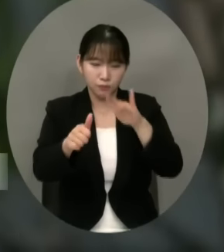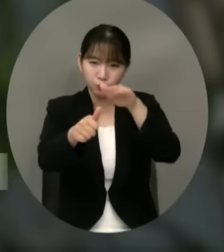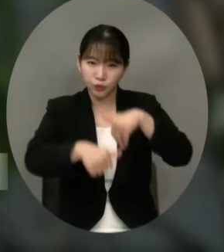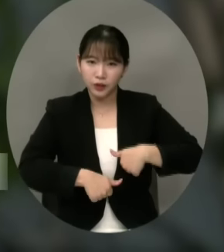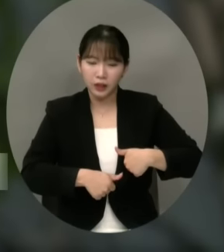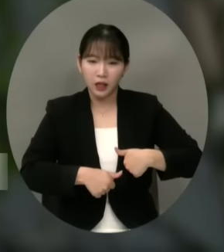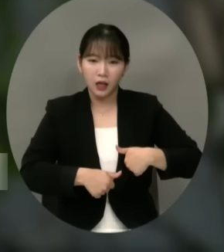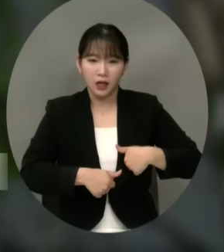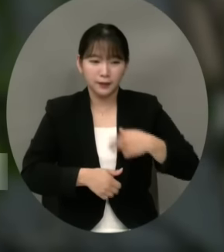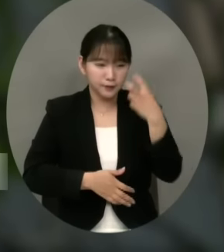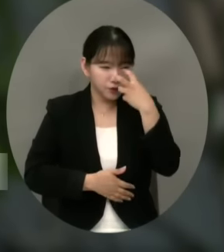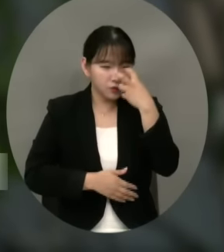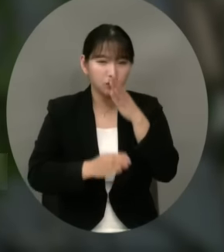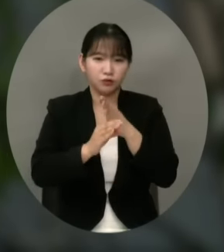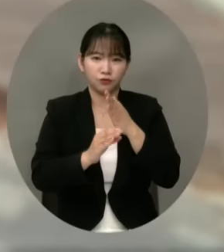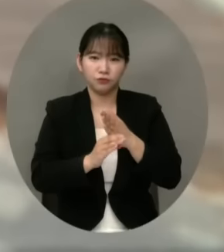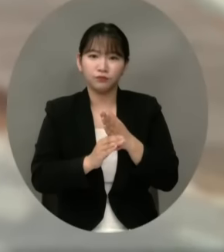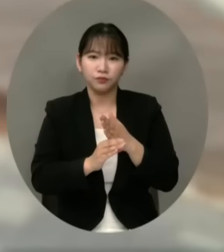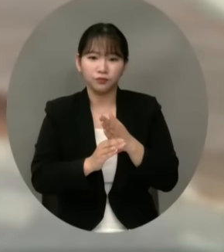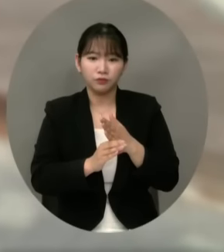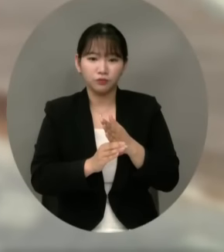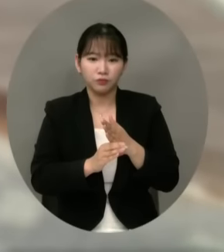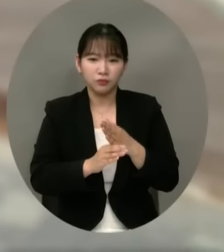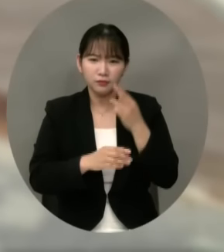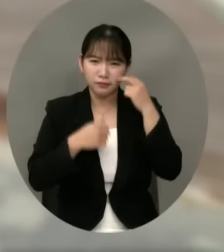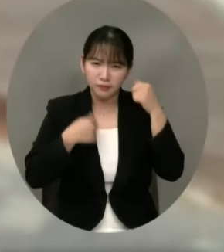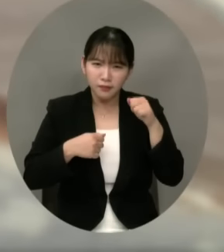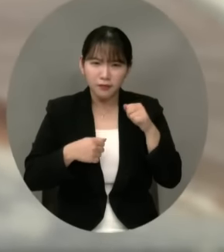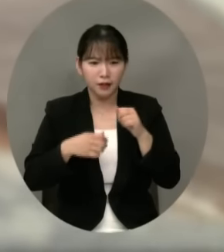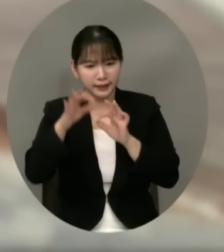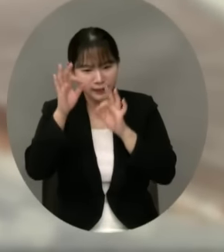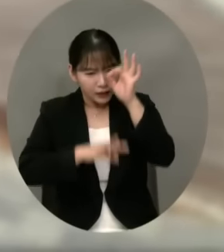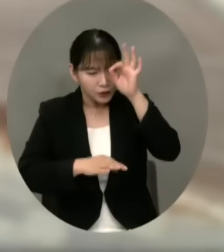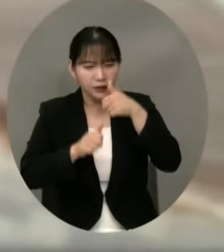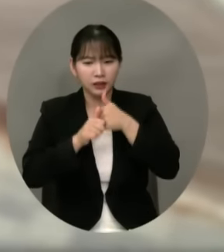대상으로 탐문 수사를 벌이고 있는 가운데 고의성